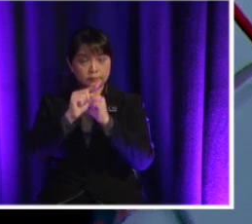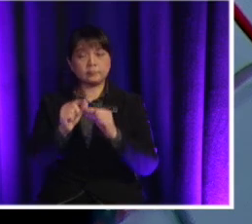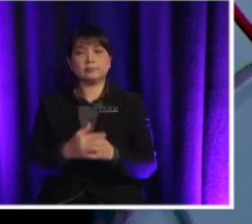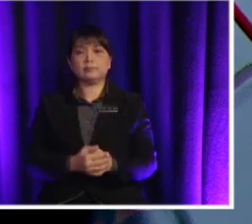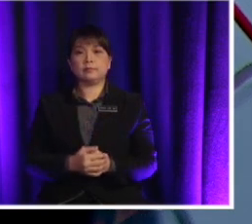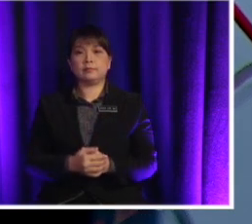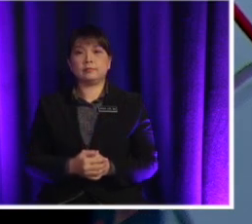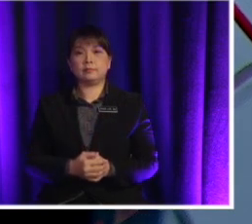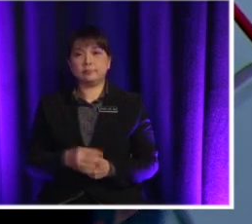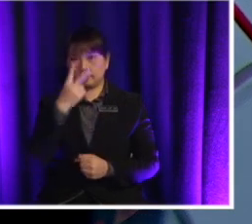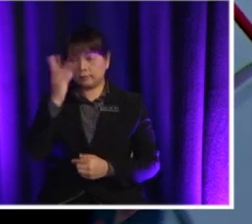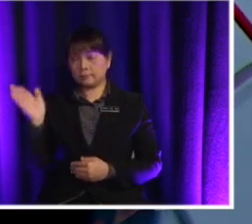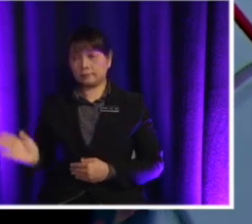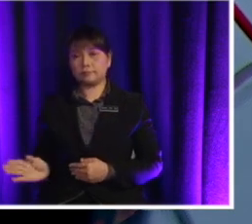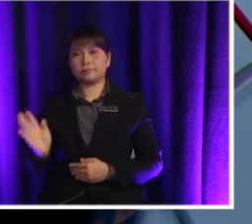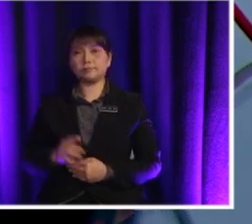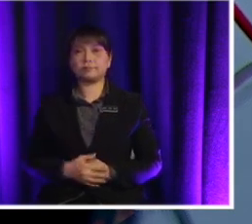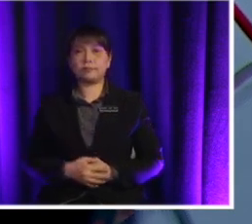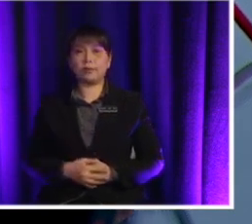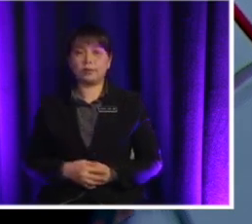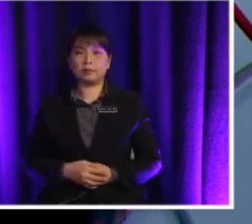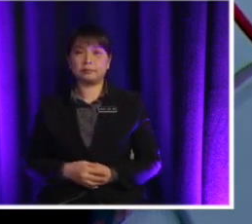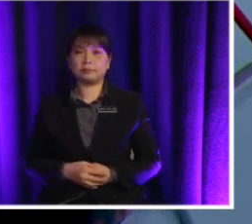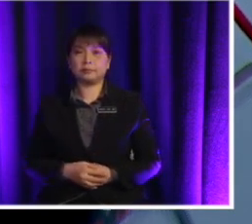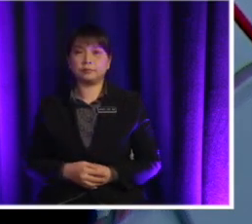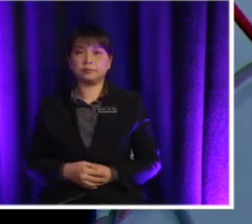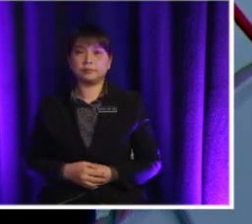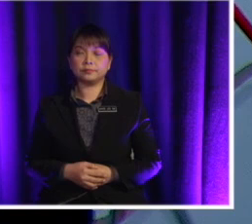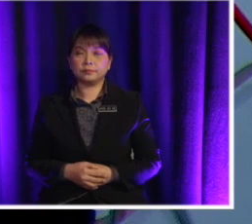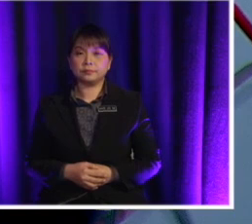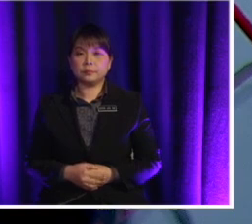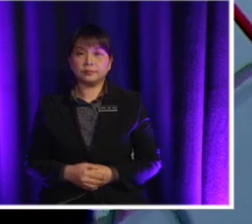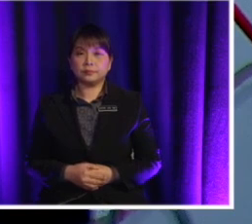Okey. Dia padam. Padam, Angkat. dia menyala.